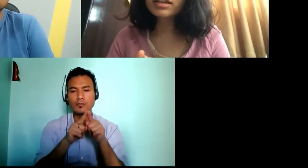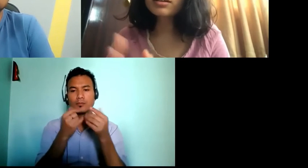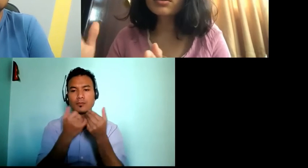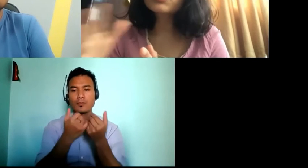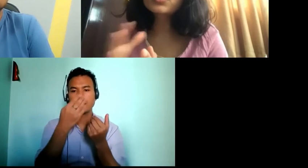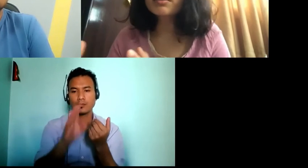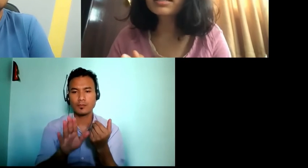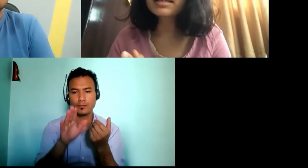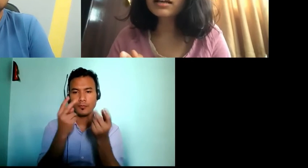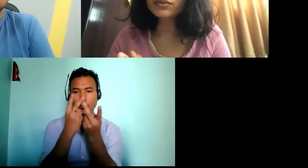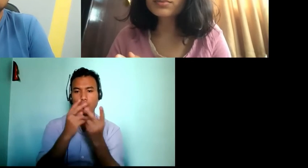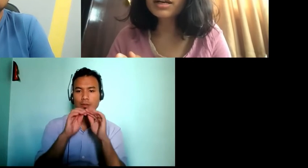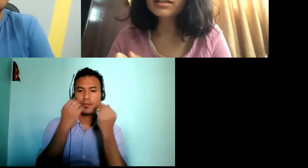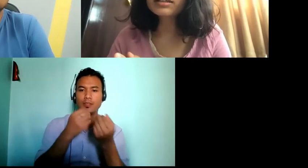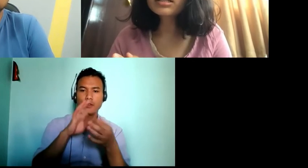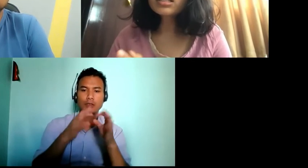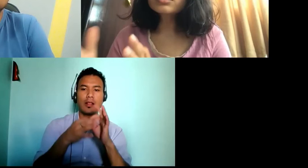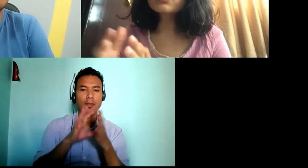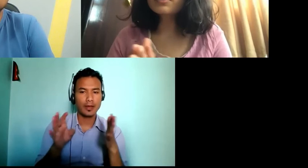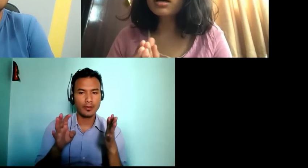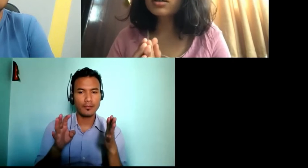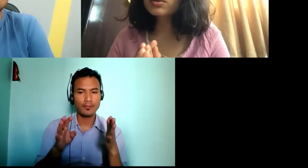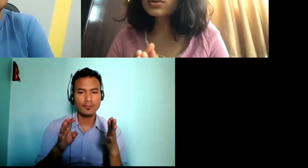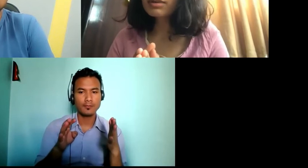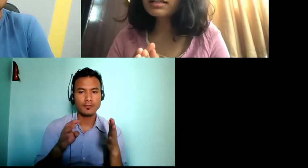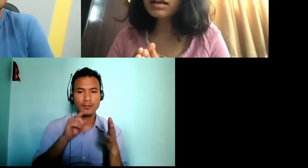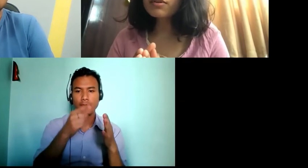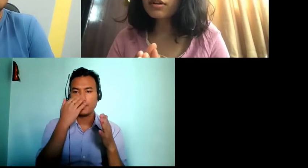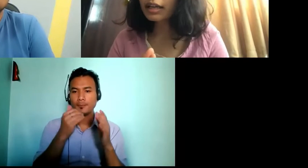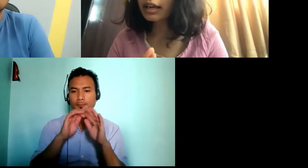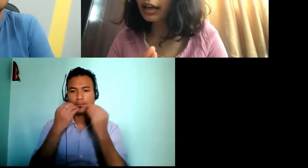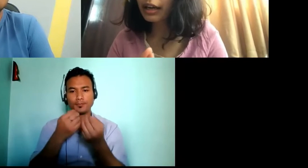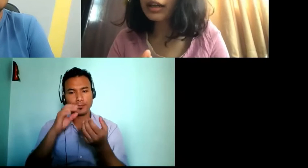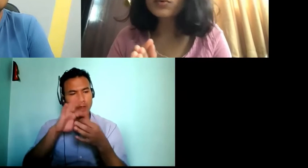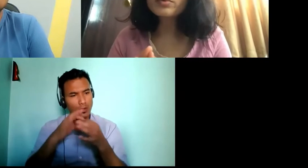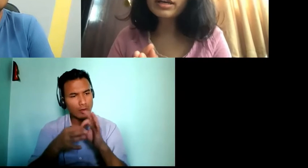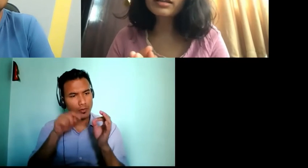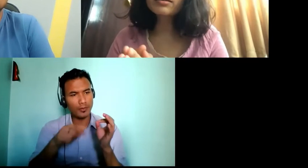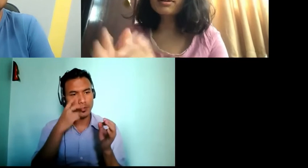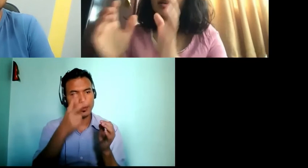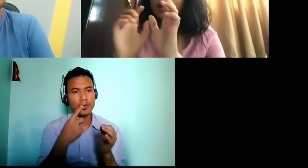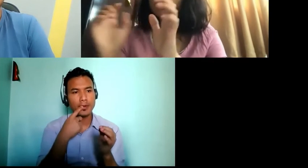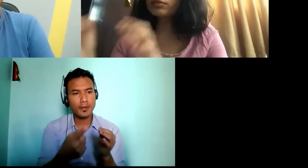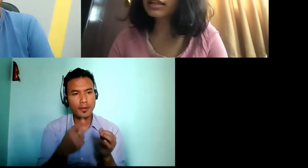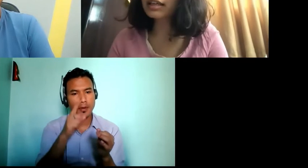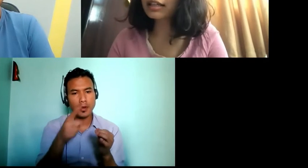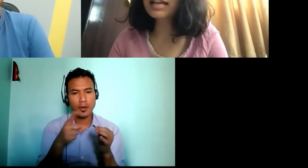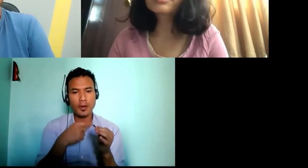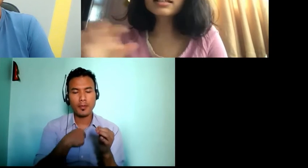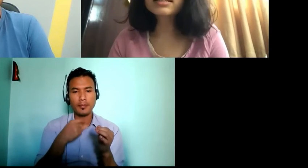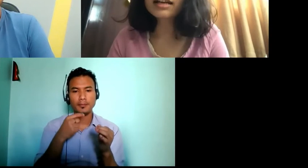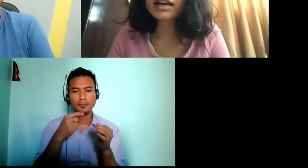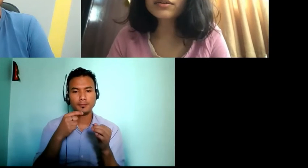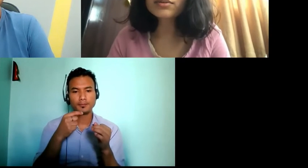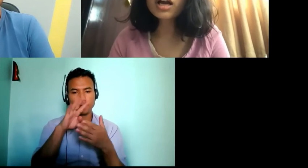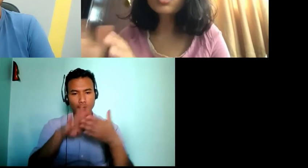हुन्छ कि, यो चाहिँ सोसियल मिडियाको थ्रुबाट, होइन। सो सोसियल मिडिया अब अहिले हेर्ने हो भने, होइन, एउटा सानो मैले